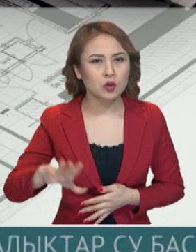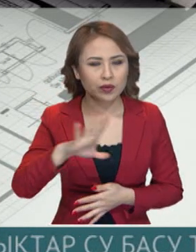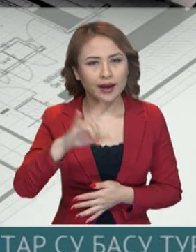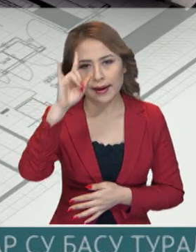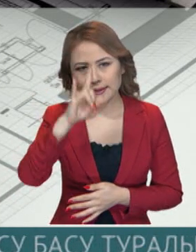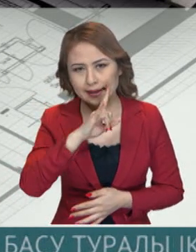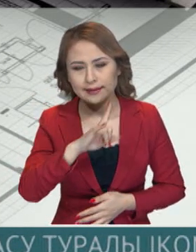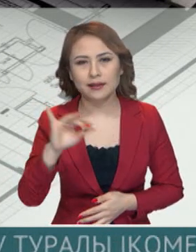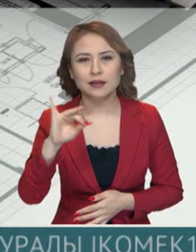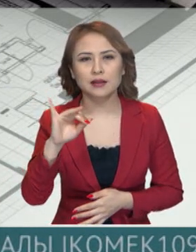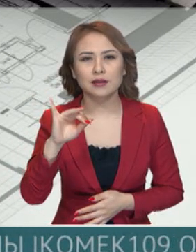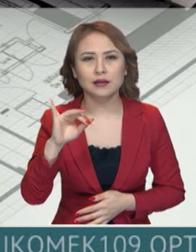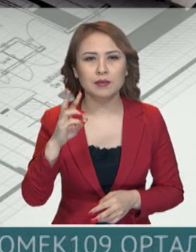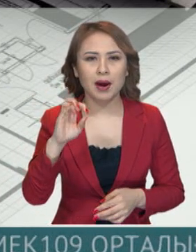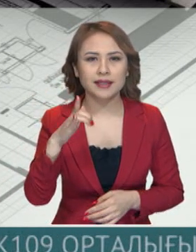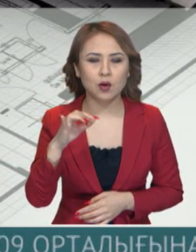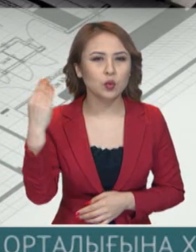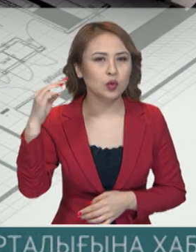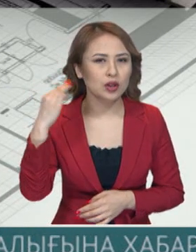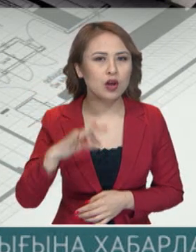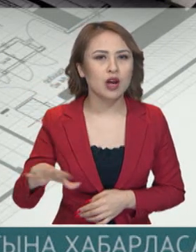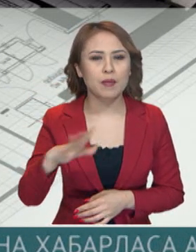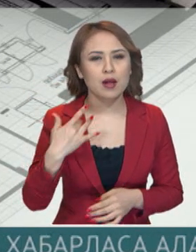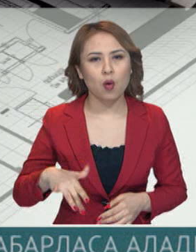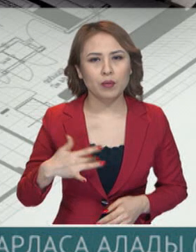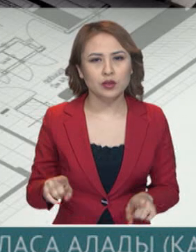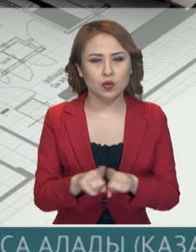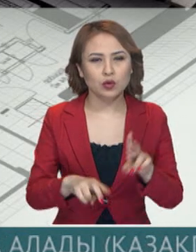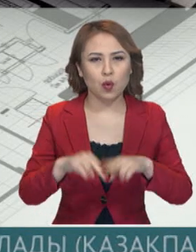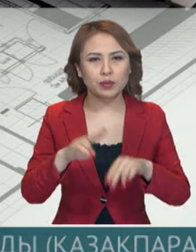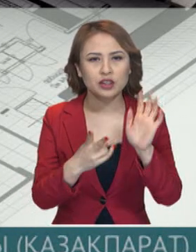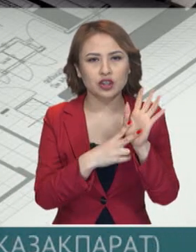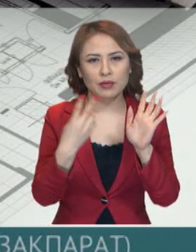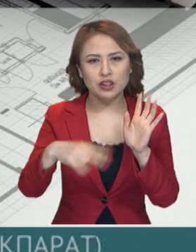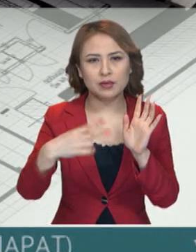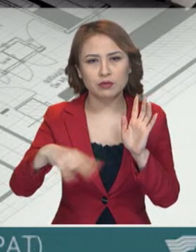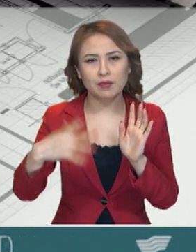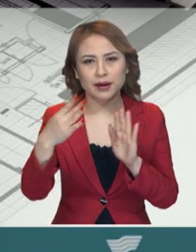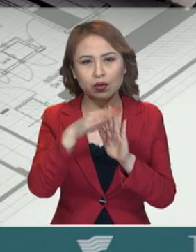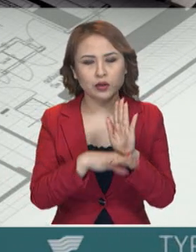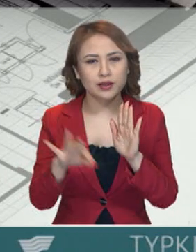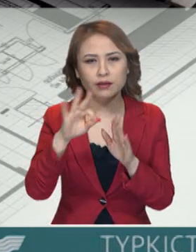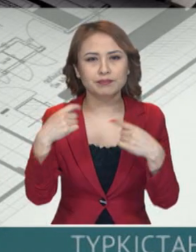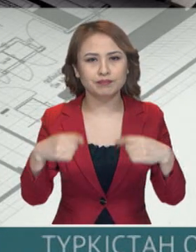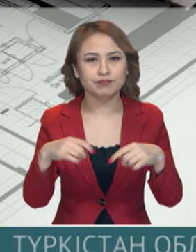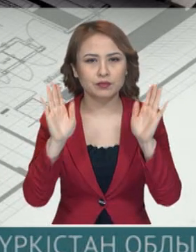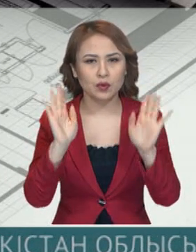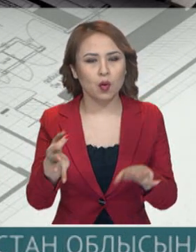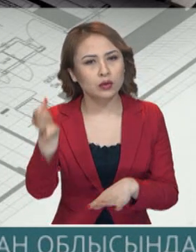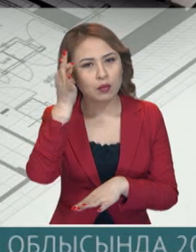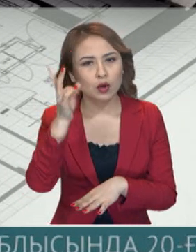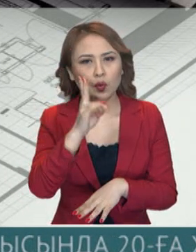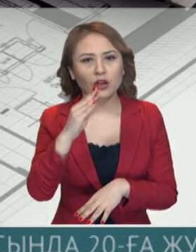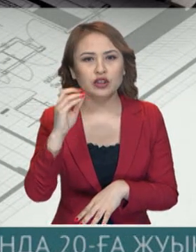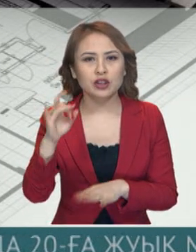Қазақстан, батыс Қазақстан, Маңғыстау, Түркістан, Жамбыл облыстарында салынған үйлер 7-20-25 бағдарламасы бойынша сатылады. Айта кетейік,